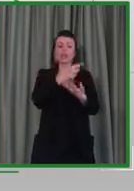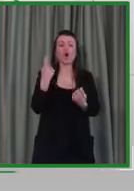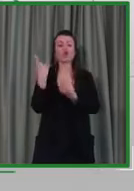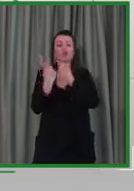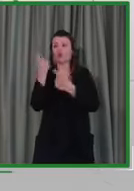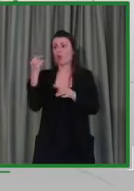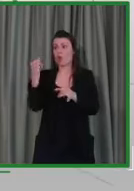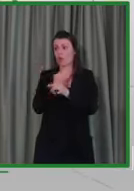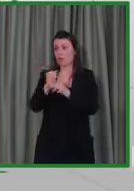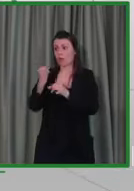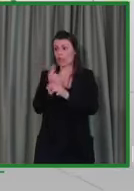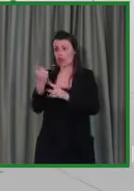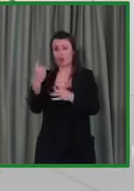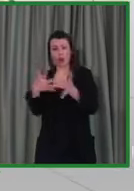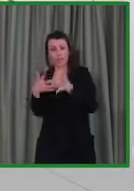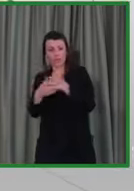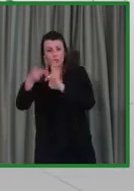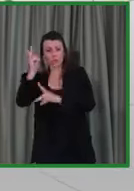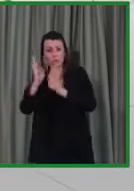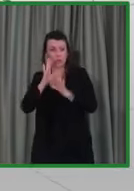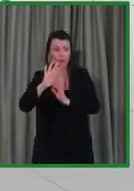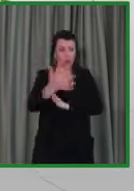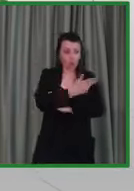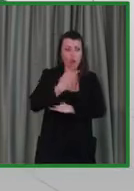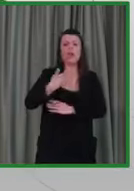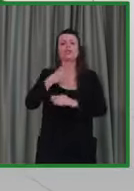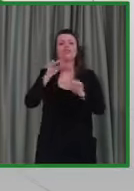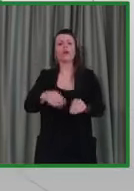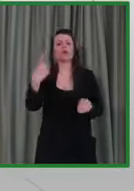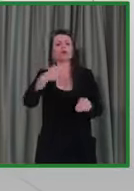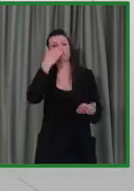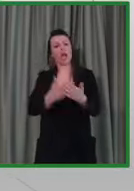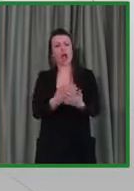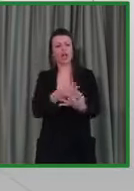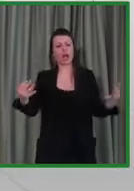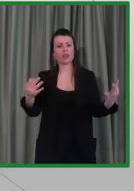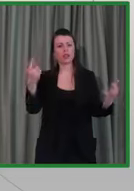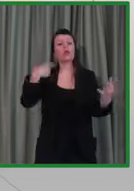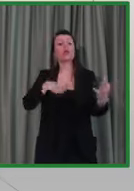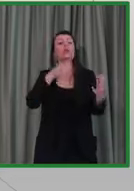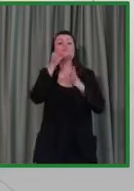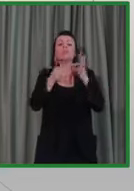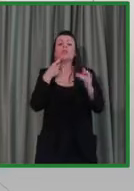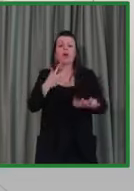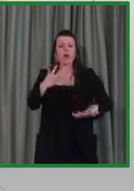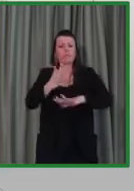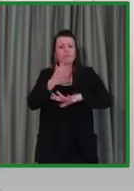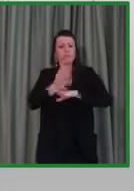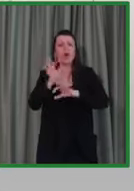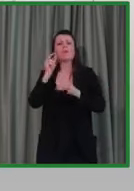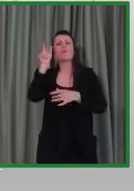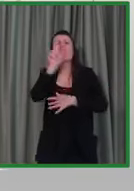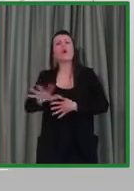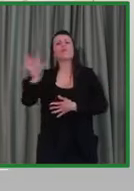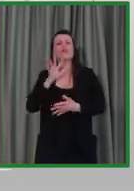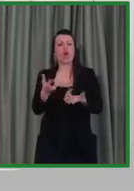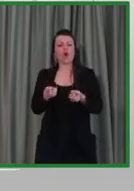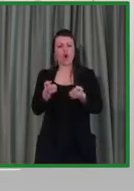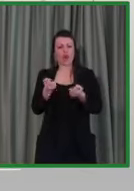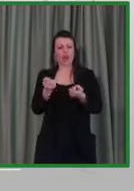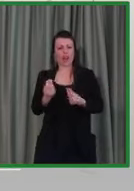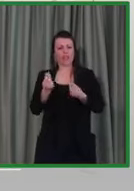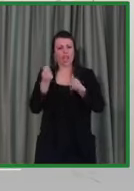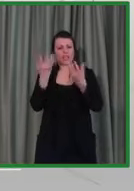è veramente un'altra di quelle intraprese della concretezza lombarda un segno di speranza un segno che